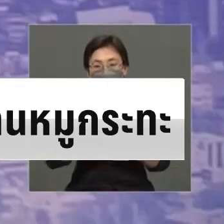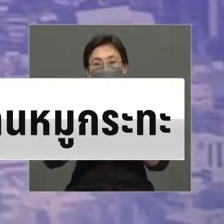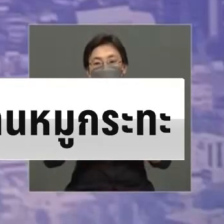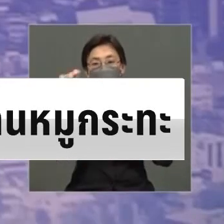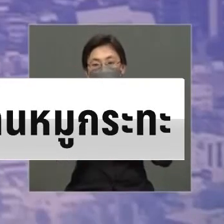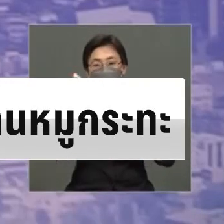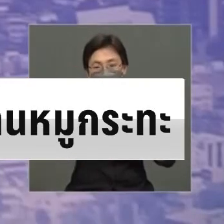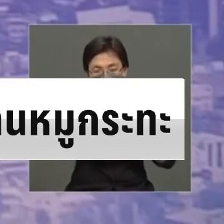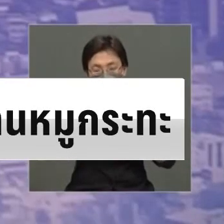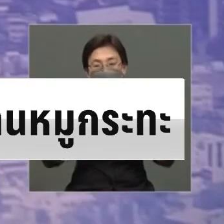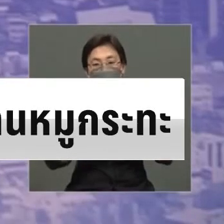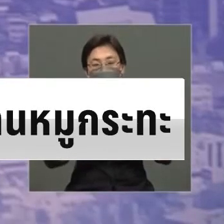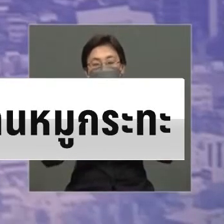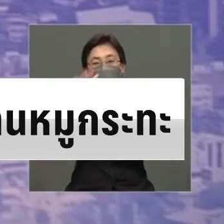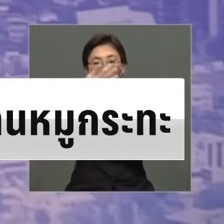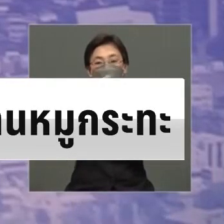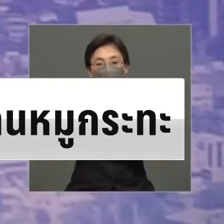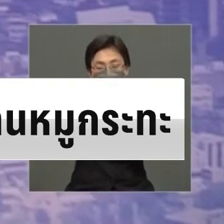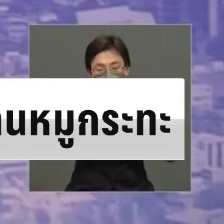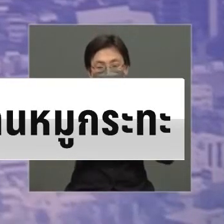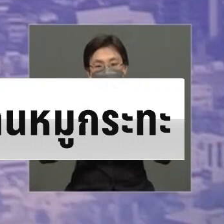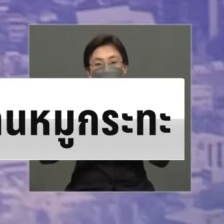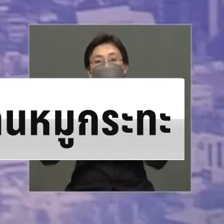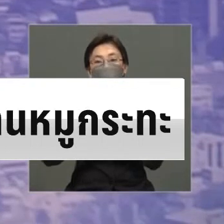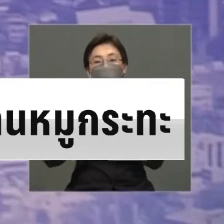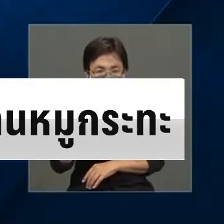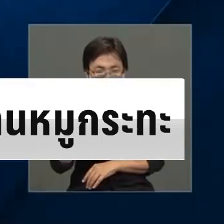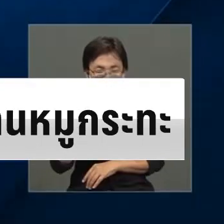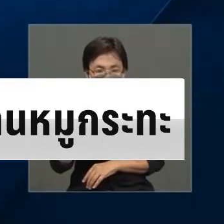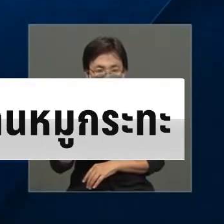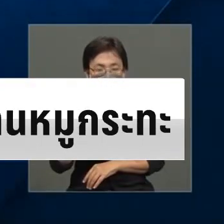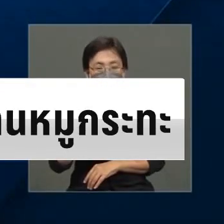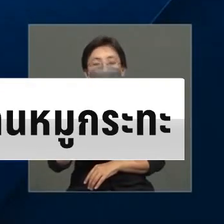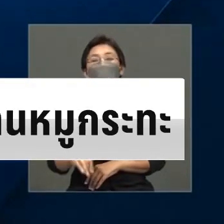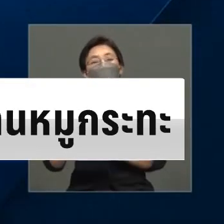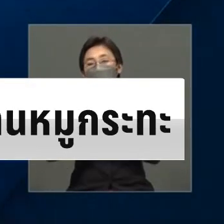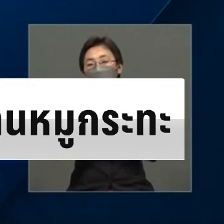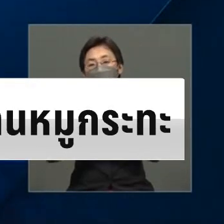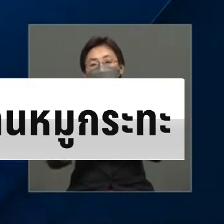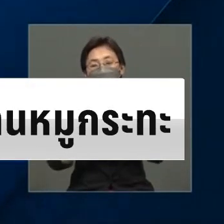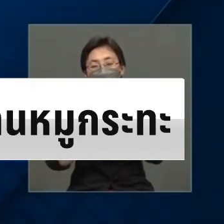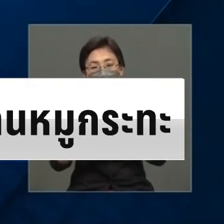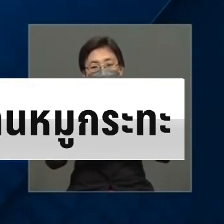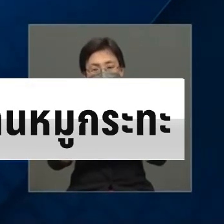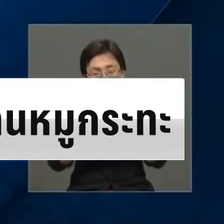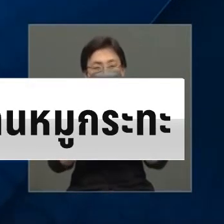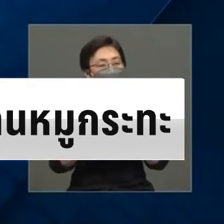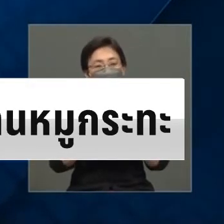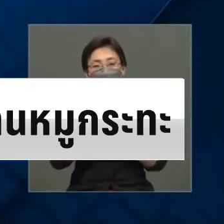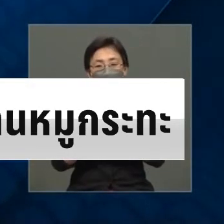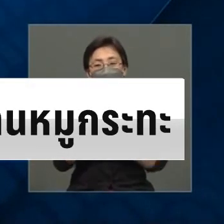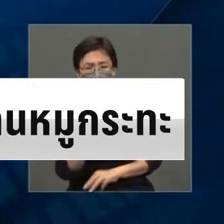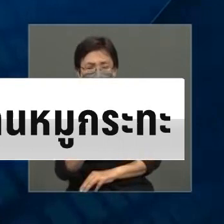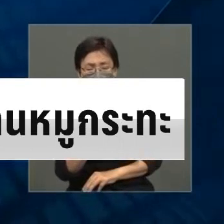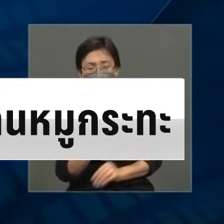นี้กลุ่มที่ต้องเฝ้าระวังนะคะก็คือตลาดค่ะร้านอาหารโดยเฉพาะร้านหมูกะทะเป็นต้นค่ะคุณที่อายุ